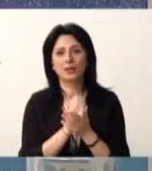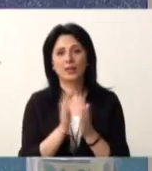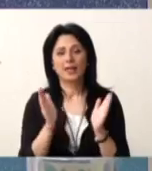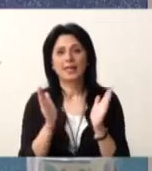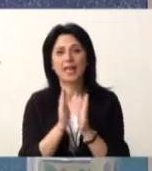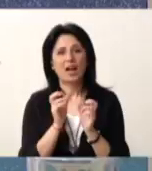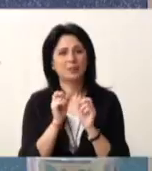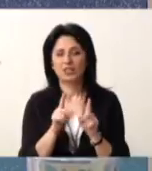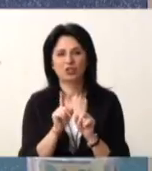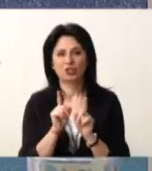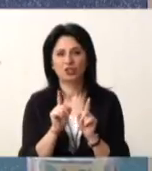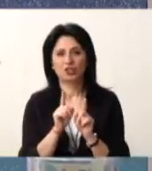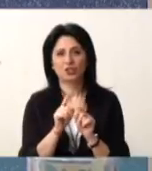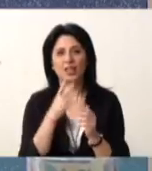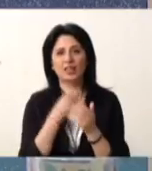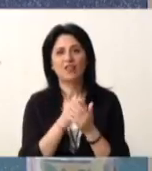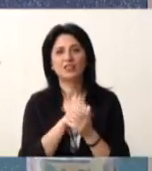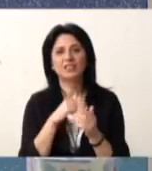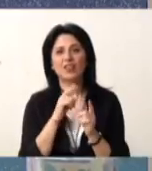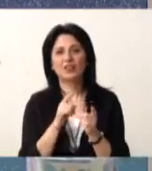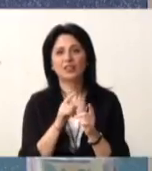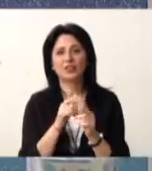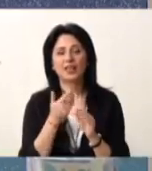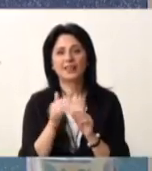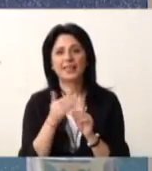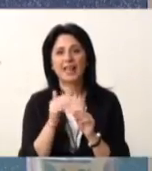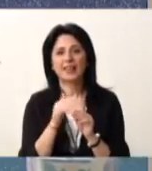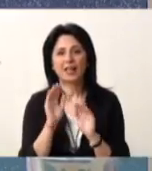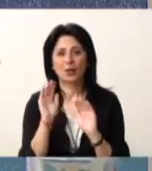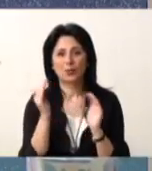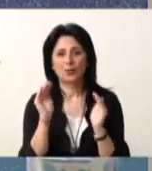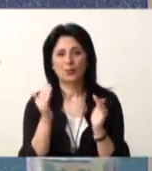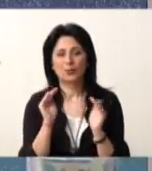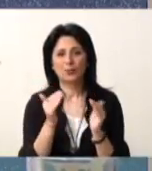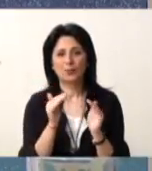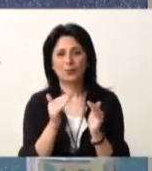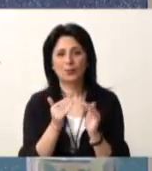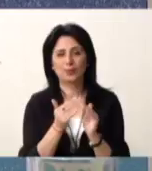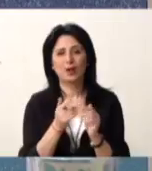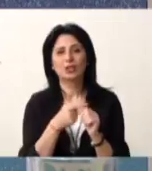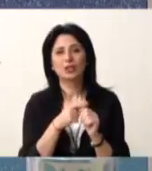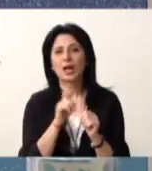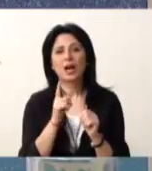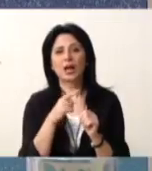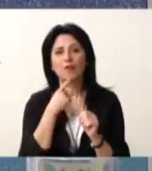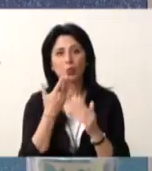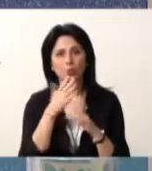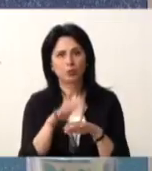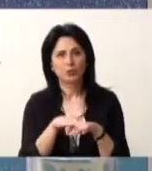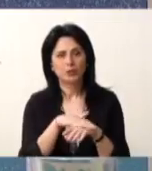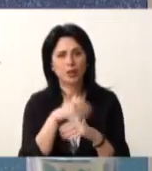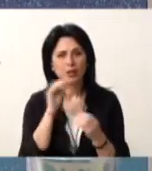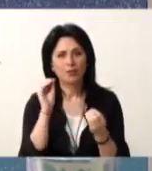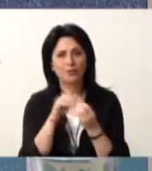ნაკლებ საშიშია ეს და თავისთავად ნელ-ნელად დროთა განმავლობაში სწორდება. თუმცა თუ გრძელდება ეს